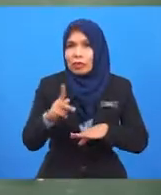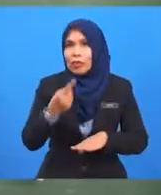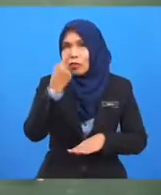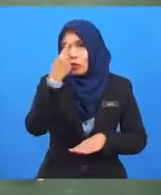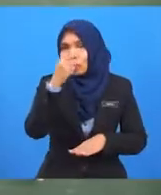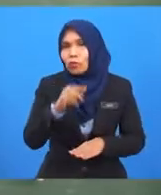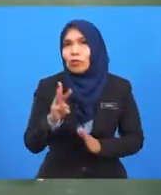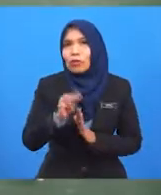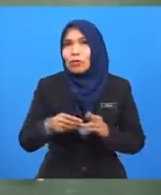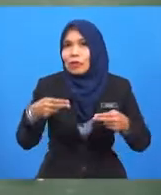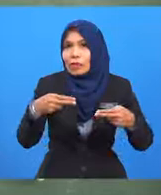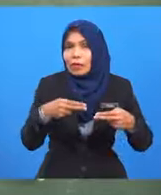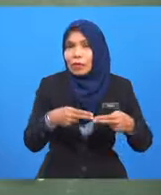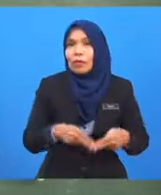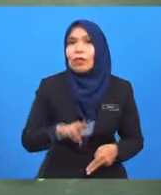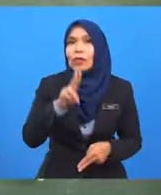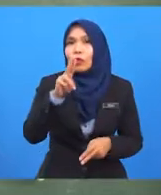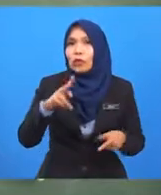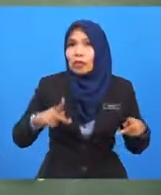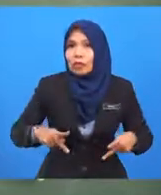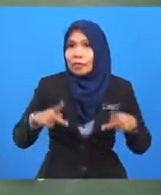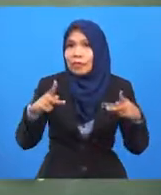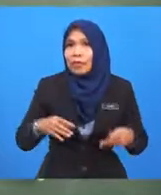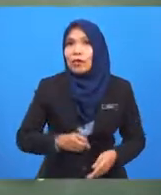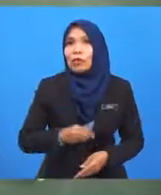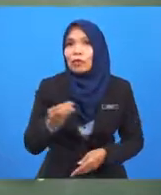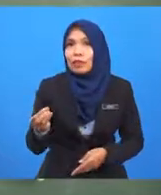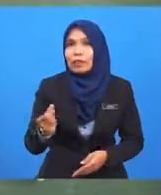menyambungkan dua kepingan objek.